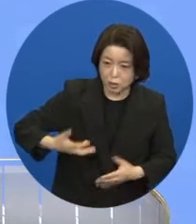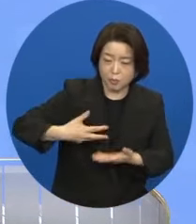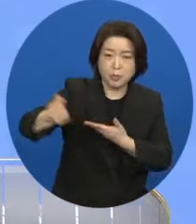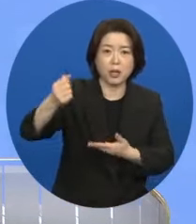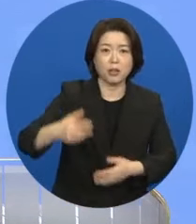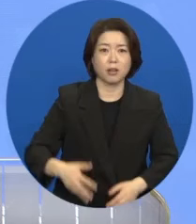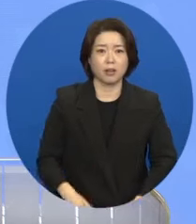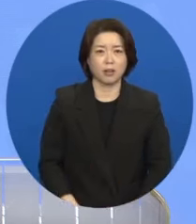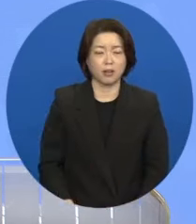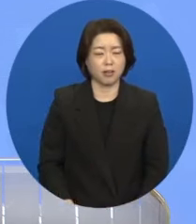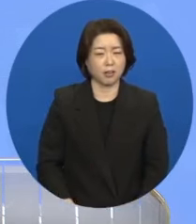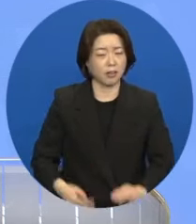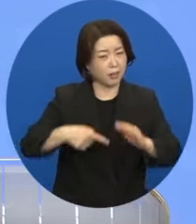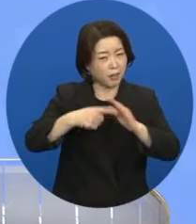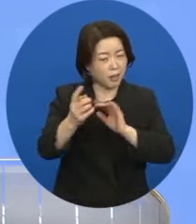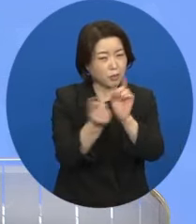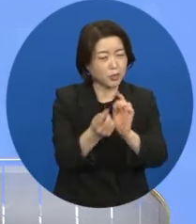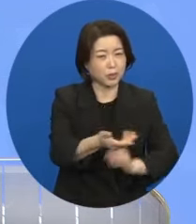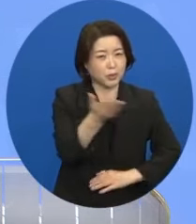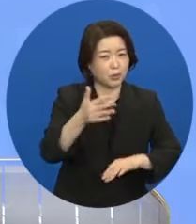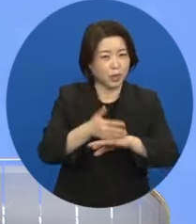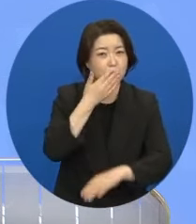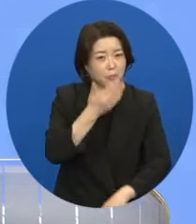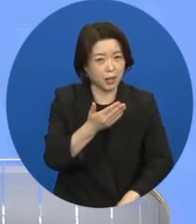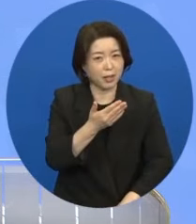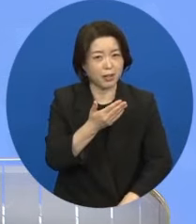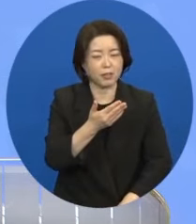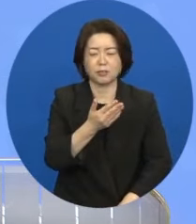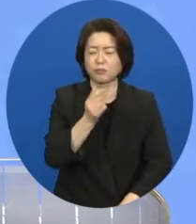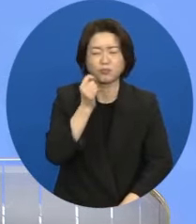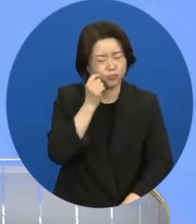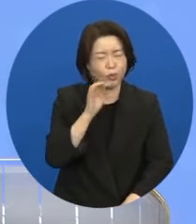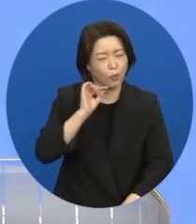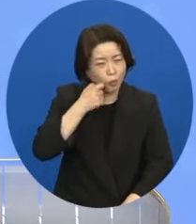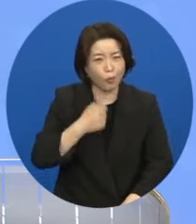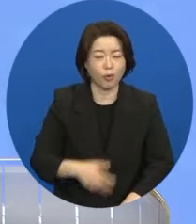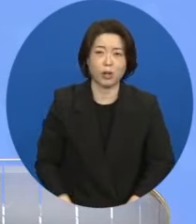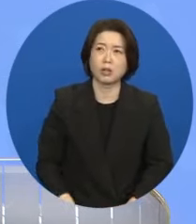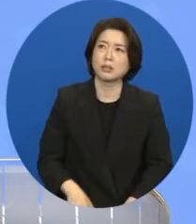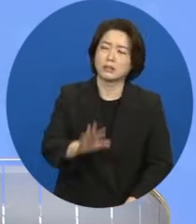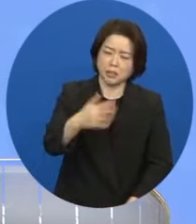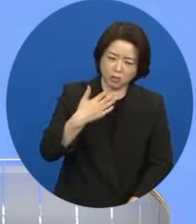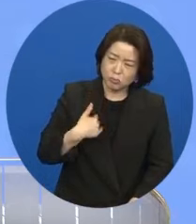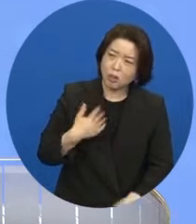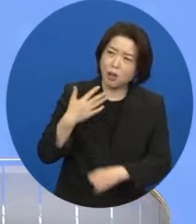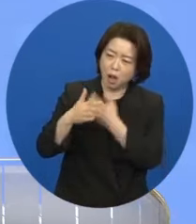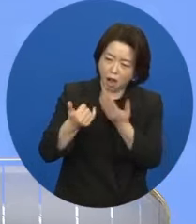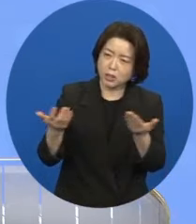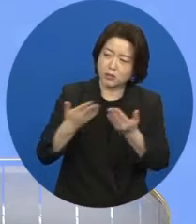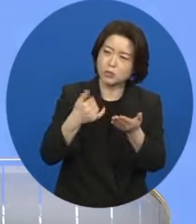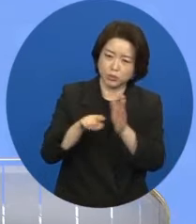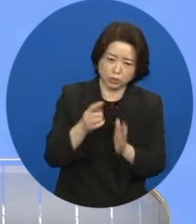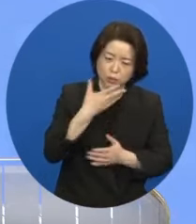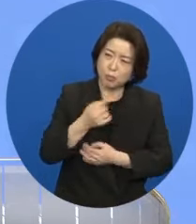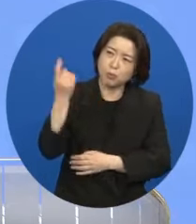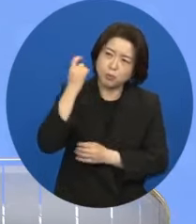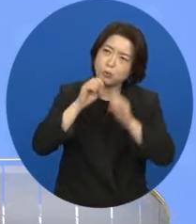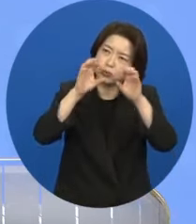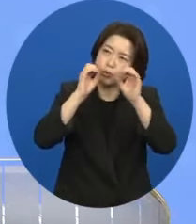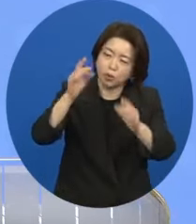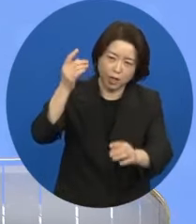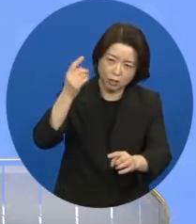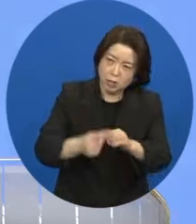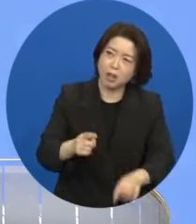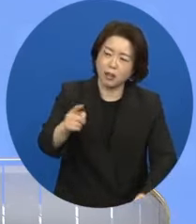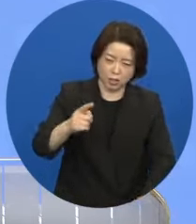만나면 감사할 수 있겠습니까 못하죠 하나님 내가 이렇게 하나님 대신에서 복음을 전하고 있는데 아 강도를 안